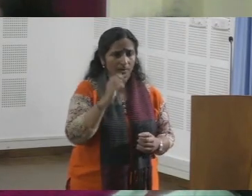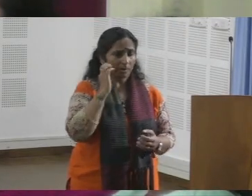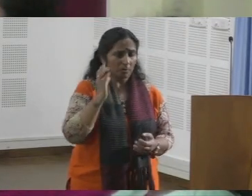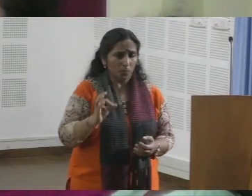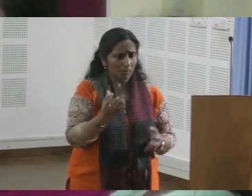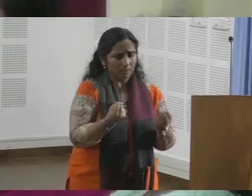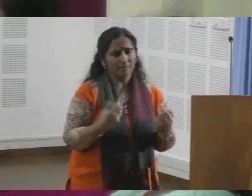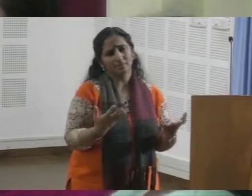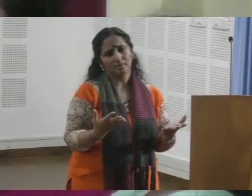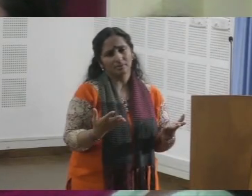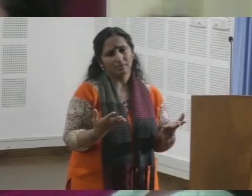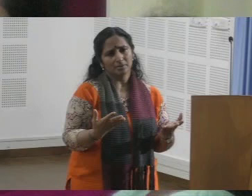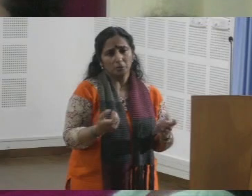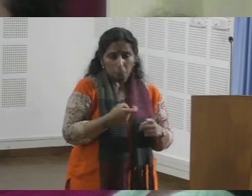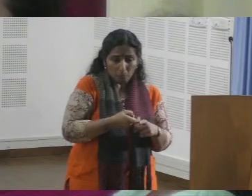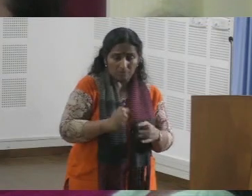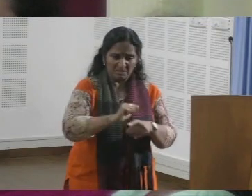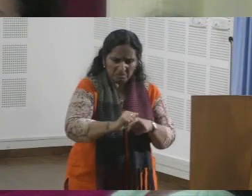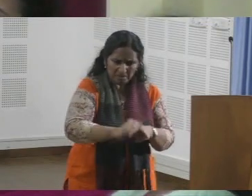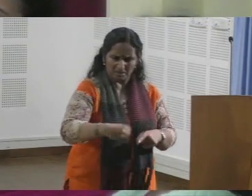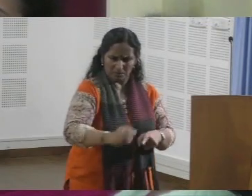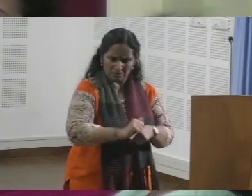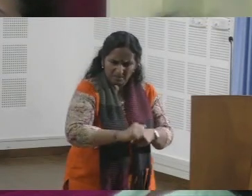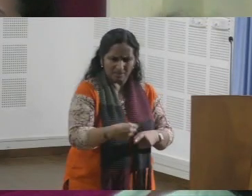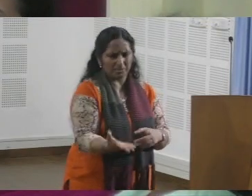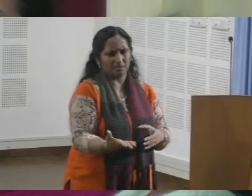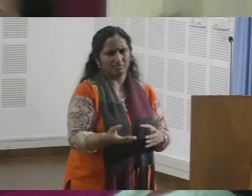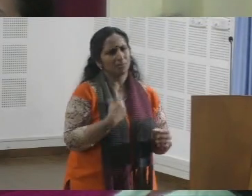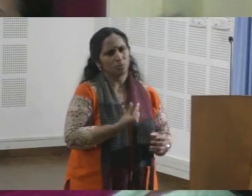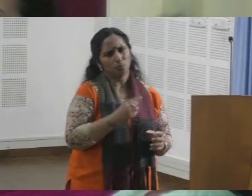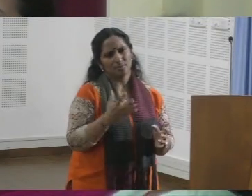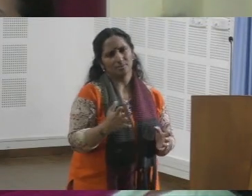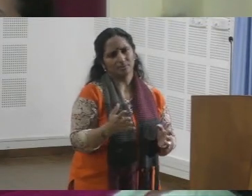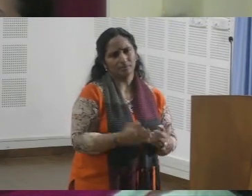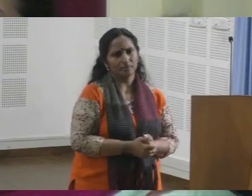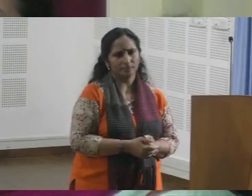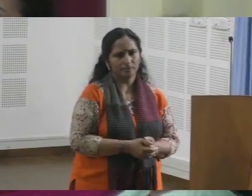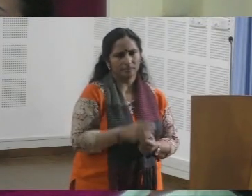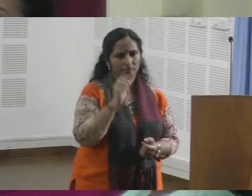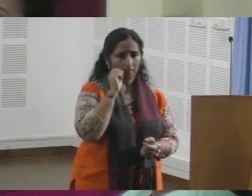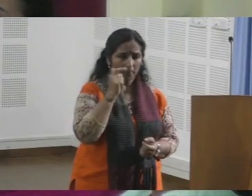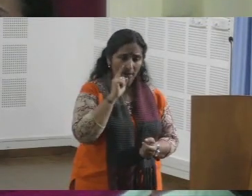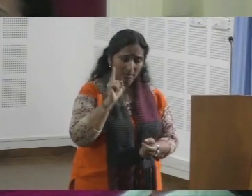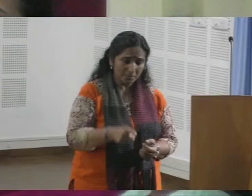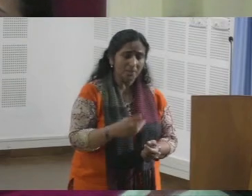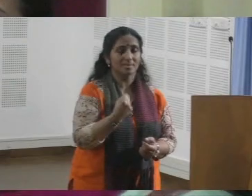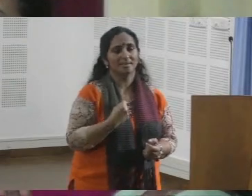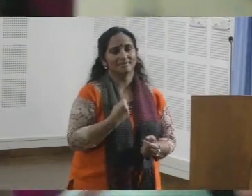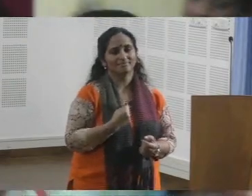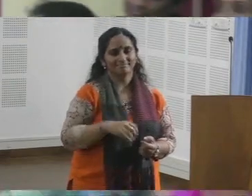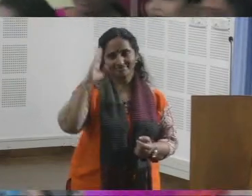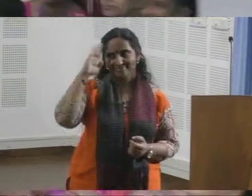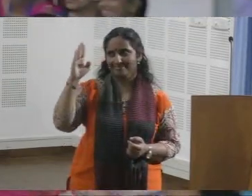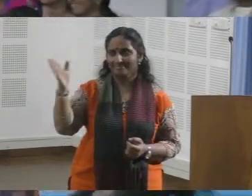ഇല്ലാതെ എത്ര പ്രൊഫഷണൽ ട്രെയിനിങ് കൊടുത്തിട്ടും യാതൊരു കാര്യമില്ല. ബിക്കോസ് ഞങ്ങൾ ഒത്തിരി കാണുന്നുണ്ട്. അതുകൊണ്ടാണ് ഞാൻ പറയുന്നത്. റിയലി ഹാറ്റ്സ് ഓഫ് ടു യു മാം.